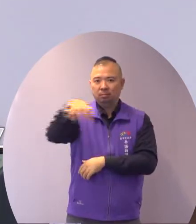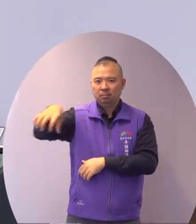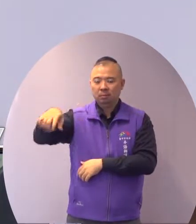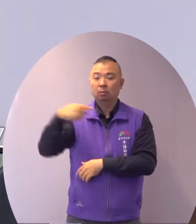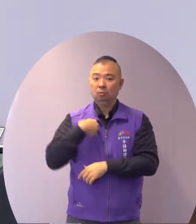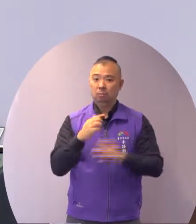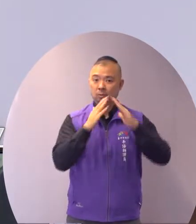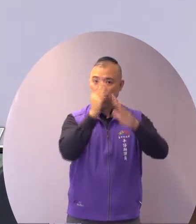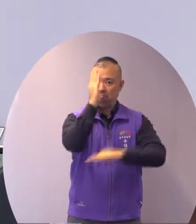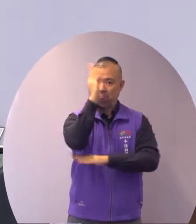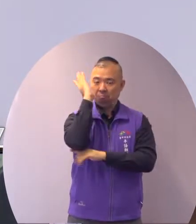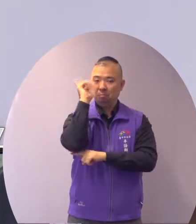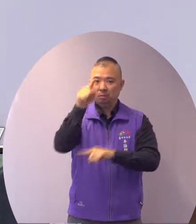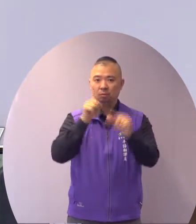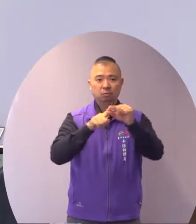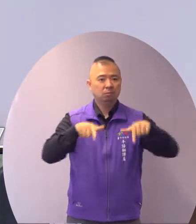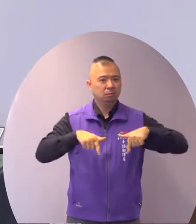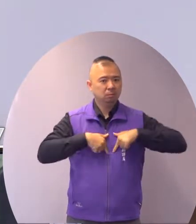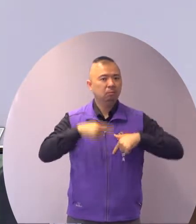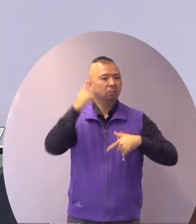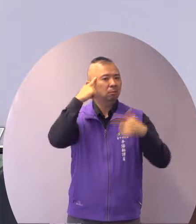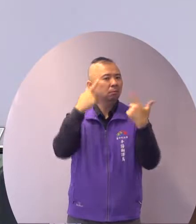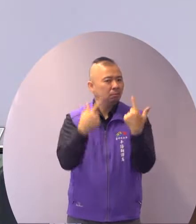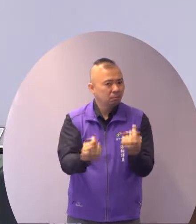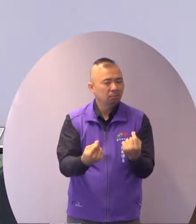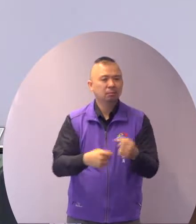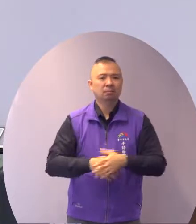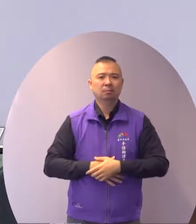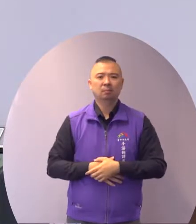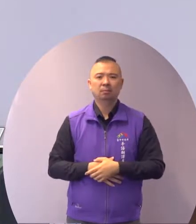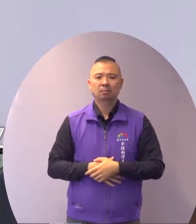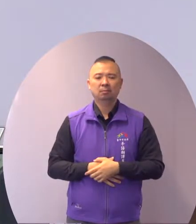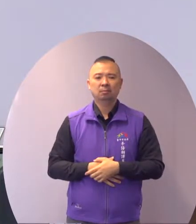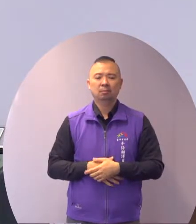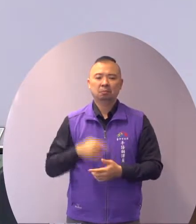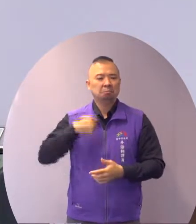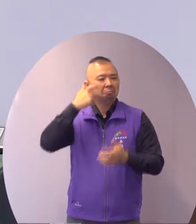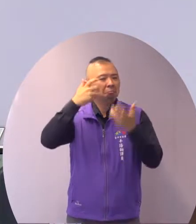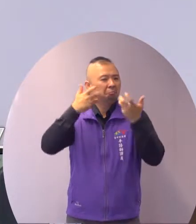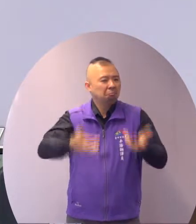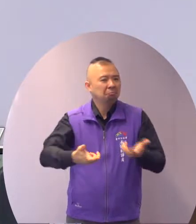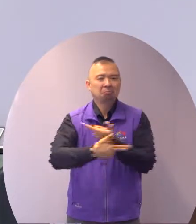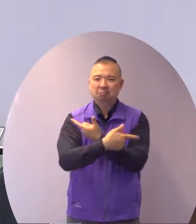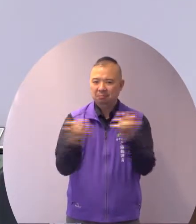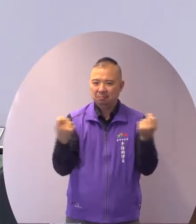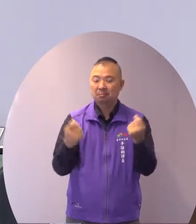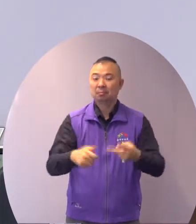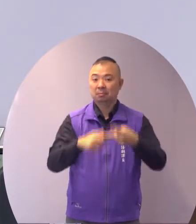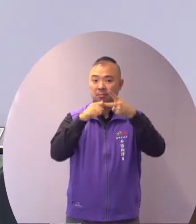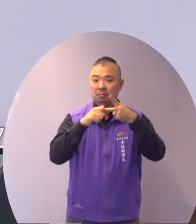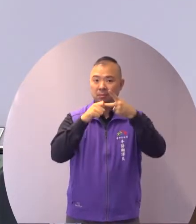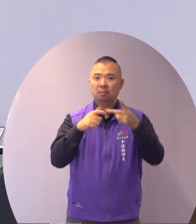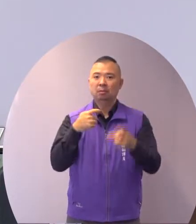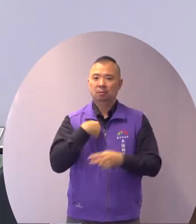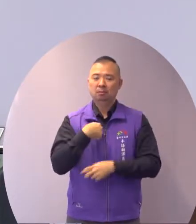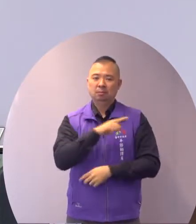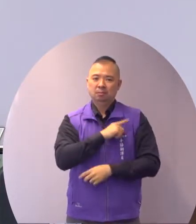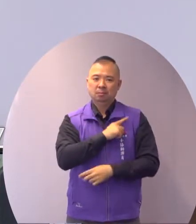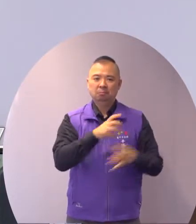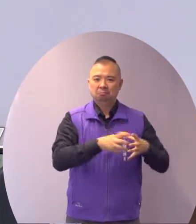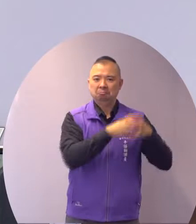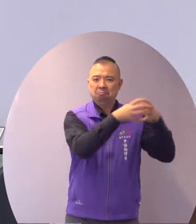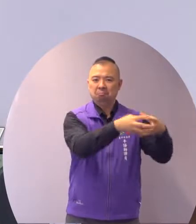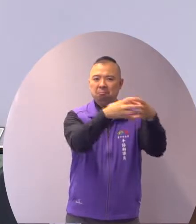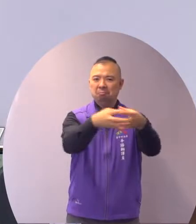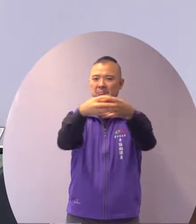心，不应该被这个忽视。那第二个呢，直接到地方去召开市政会议，